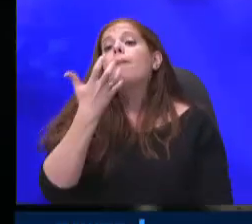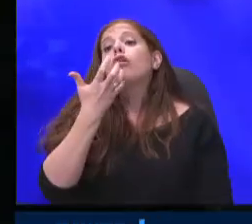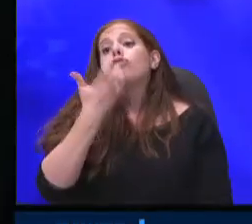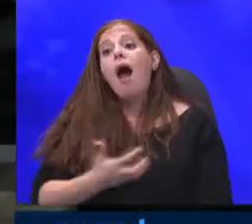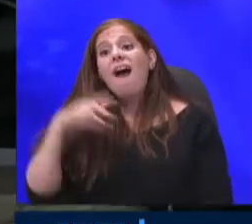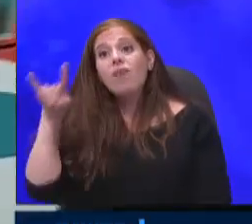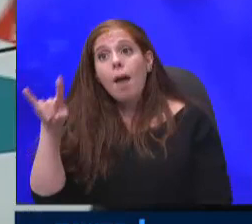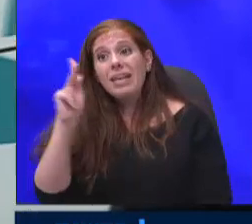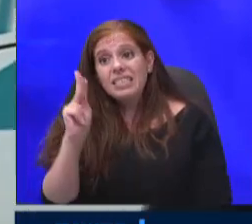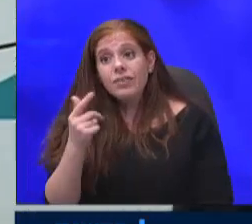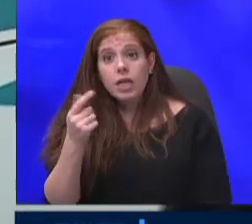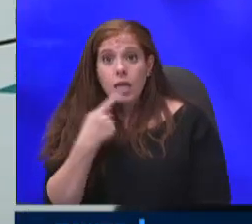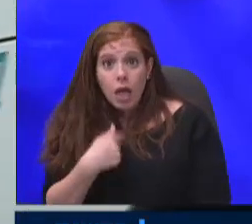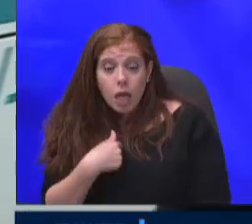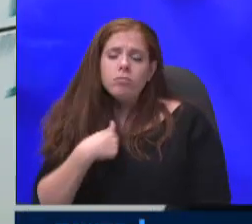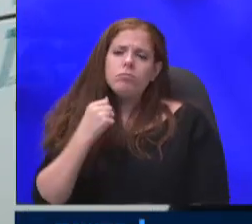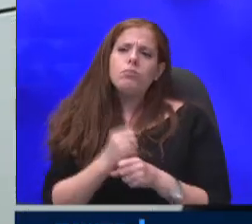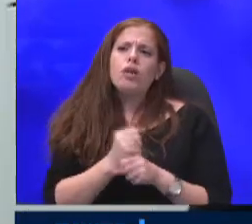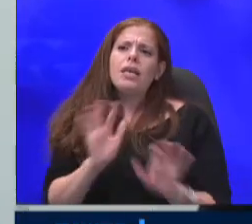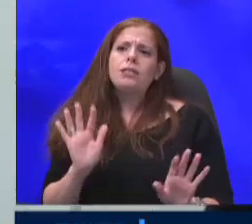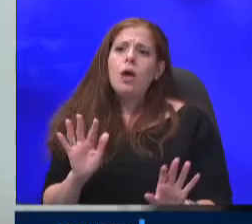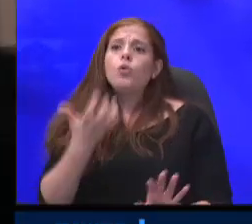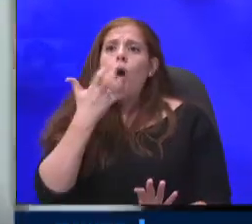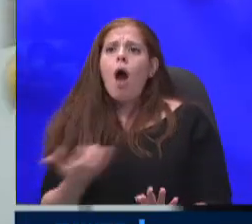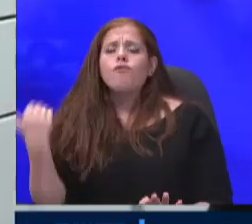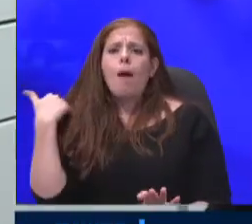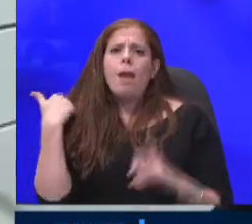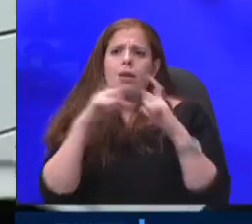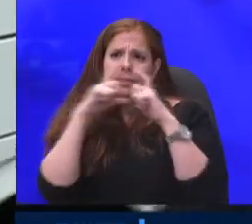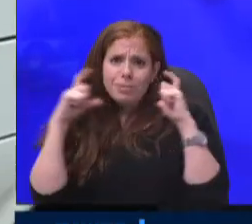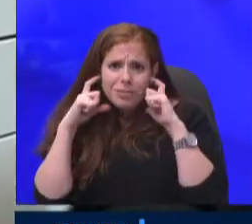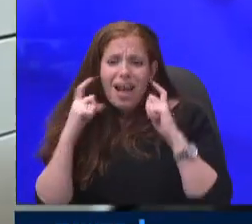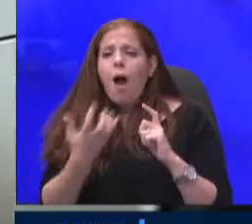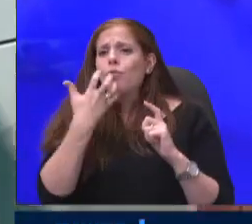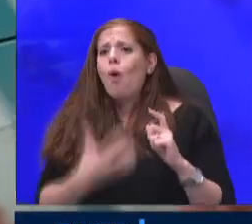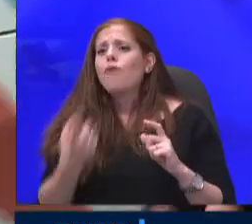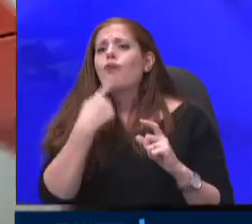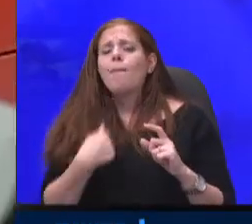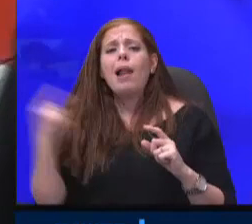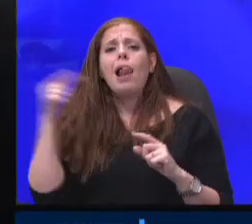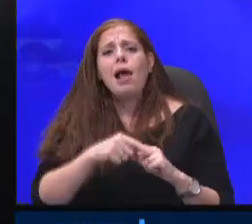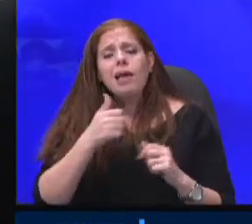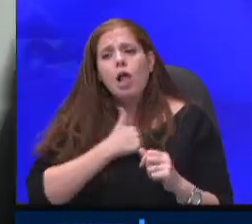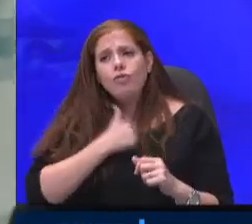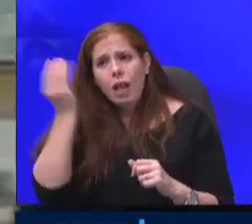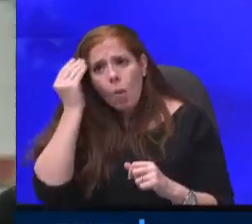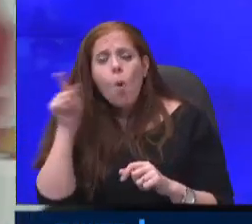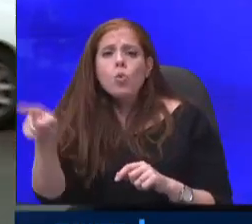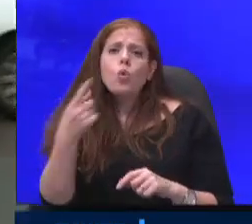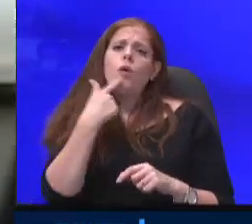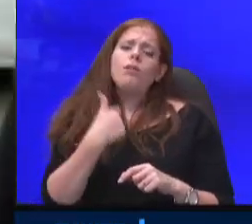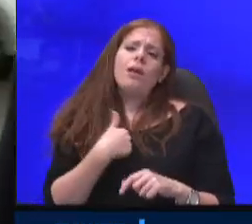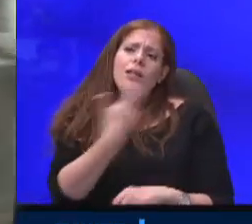אעשה. אותו רב שאמר לי לשים את המסכה, אותו רב שאמר לי להגיע לישיבה ללמוד, אותו רב אמר לי להתחסן. אז אתה רגוע? אני